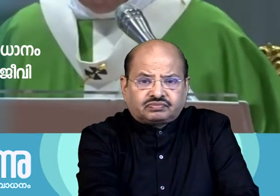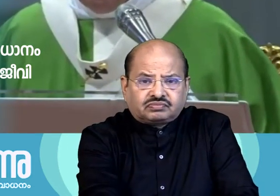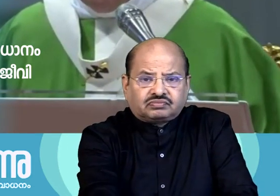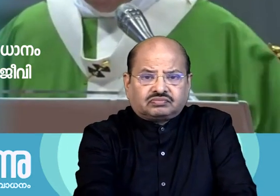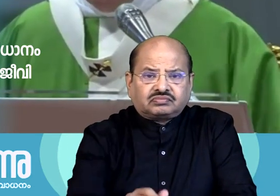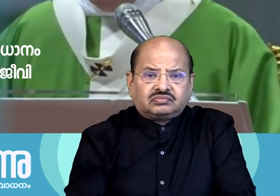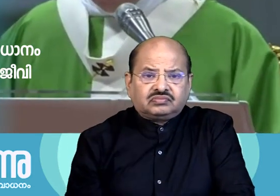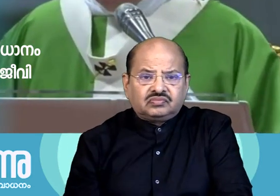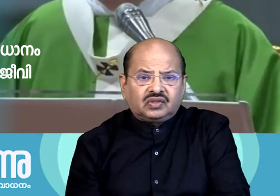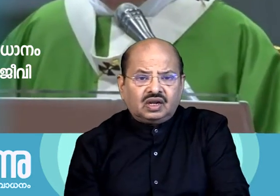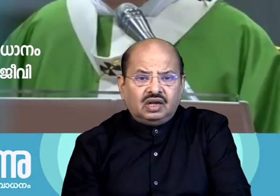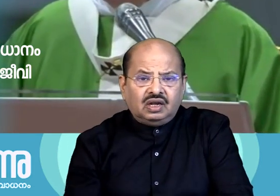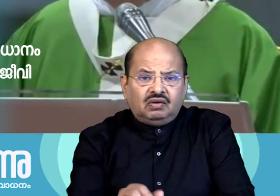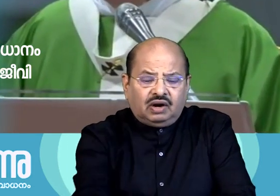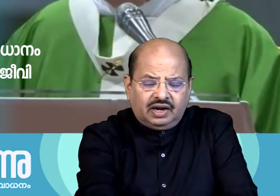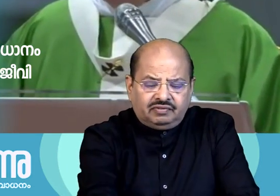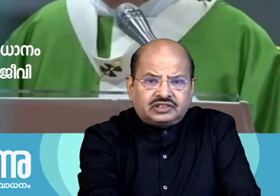ലോകം